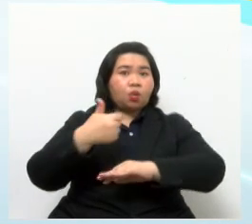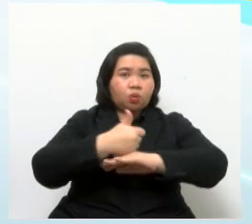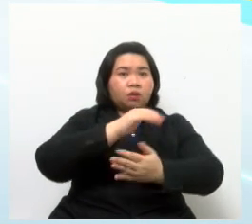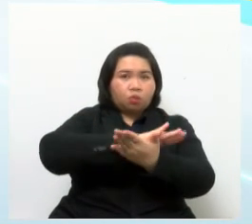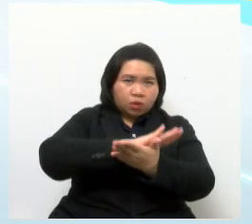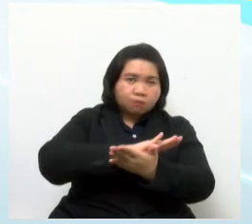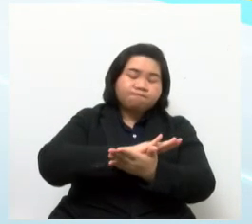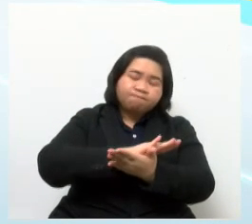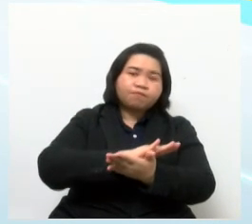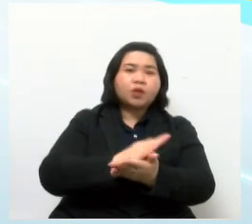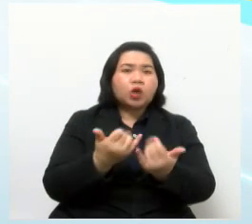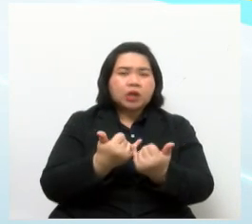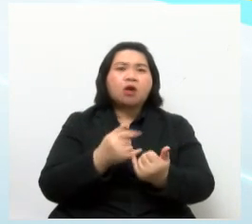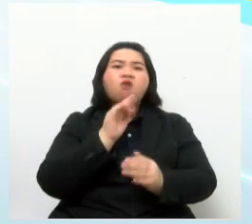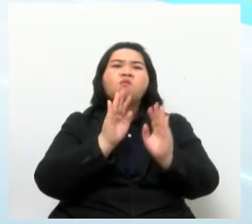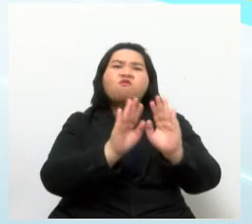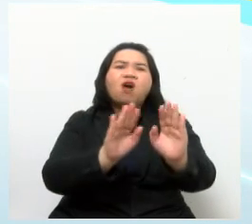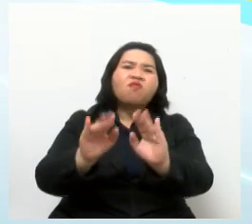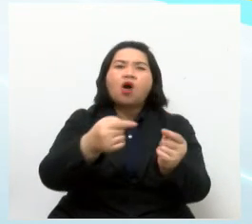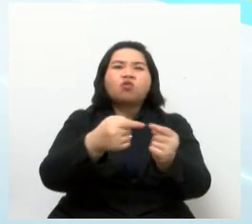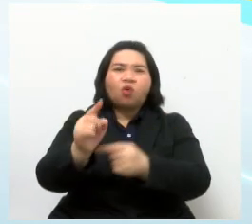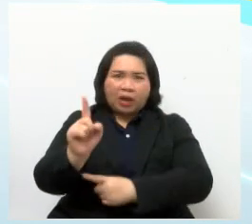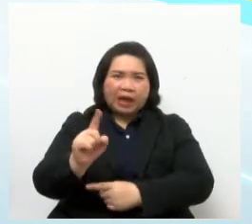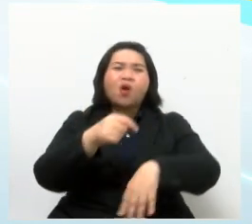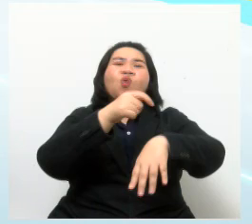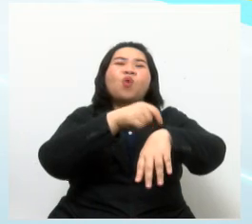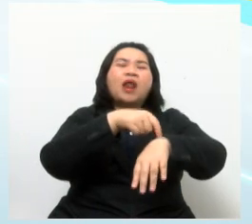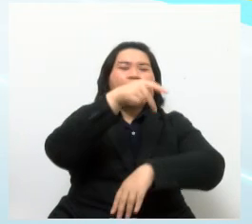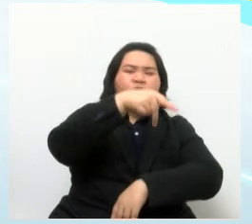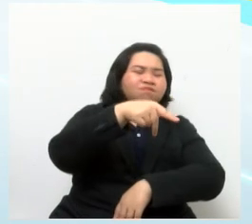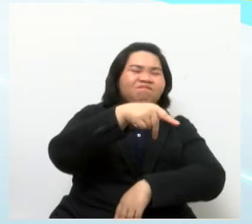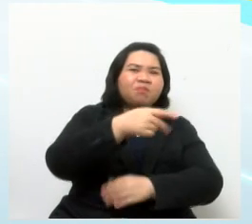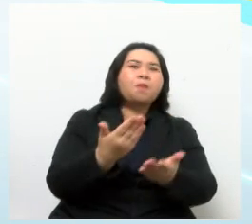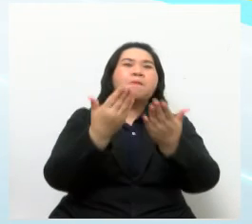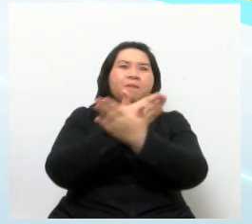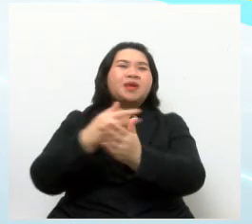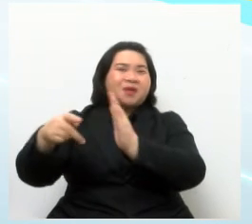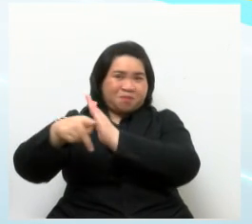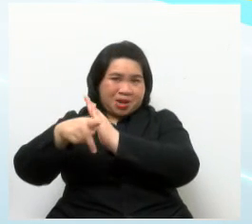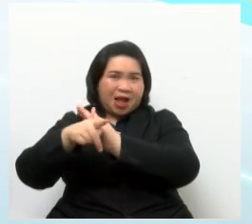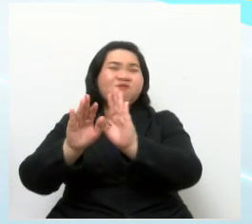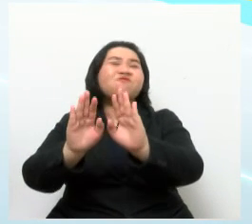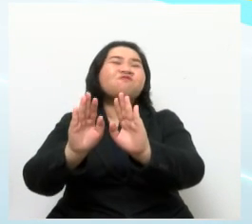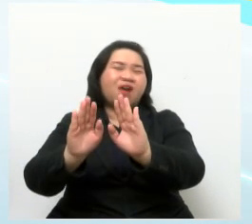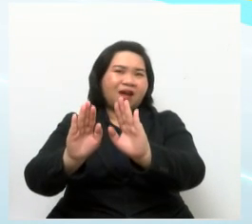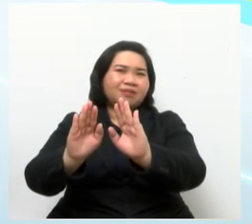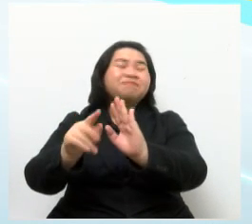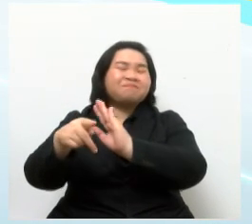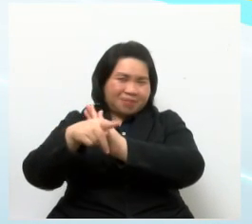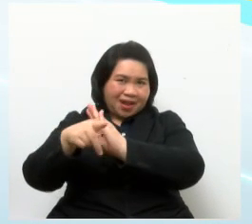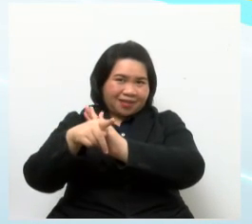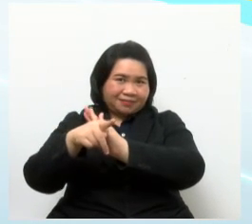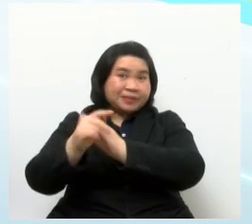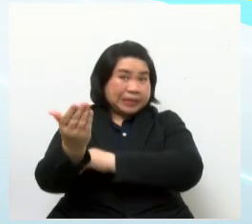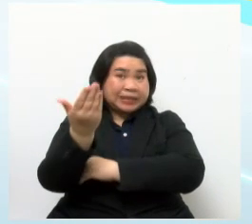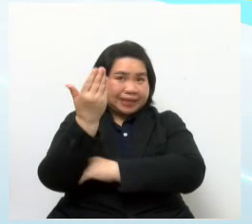ทุกท่านนะคะได้บอกต่อกันด้วยนะคะว่าเราจะมีการปรับเปลี่ยนเวลาในการออกอากาศรายการของเราเป็นในช่วงของวันพฤหัสเช้